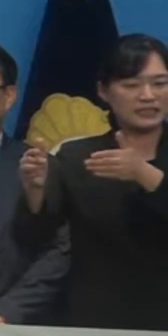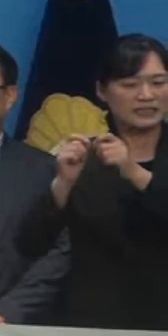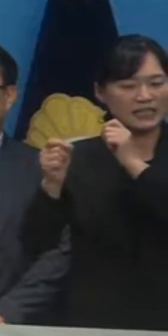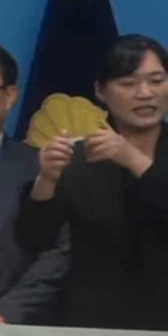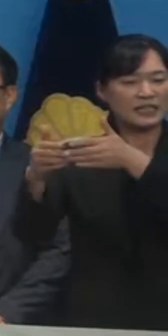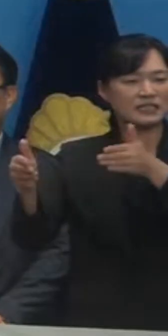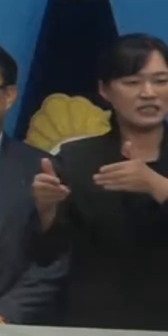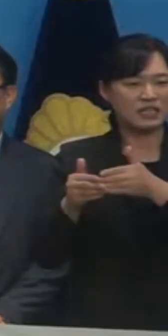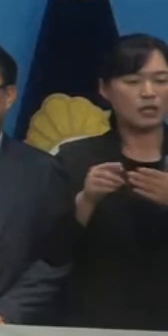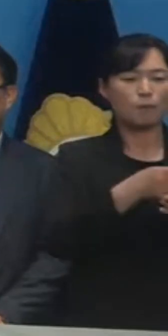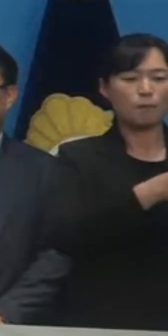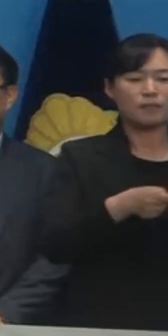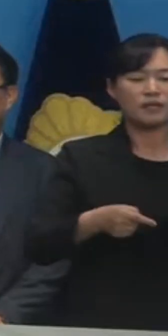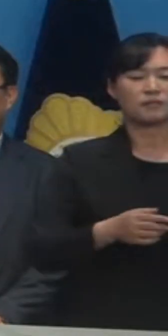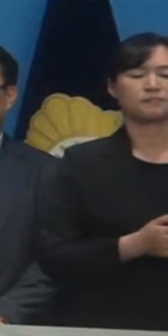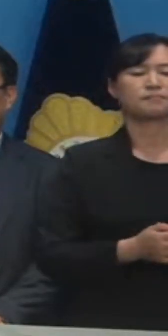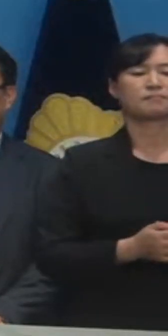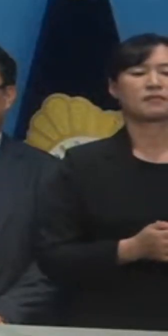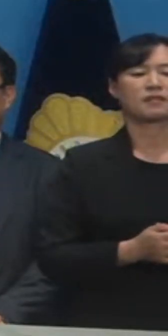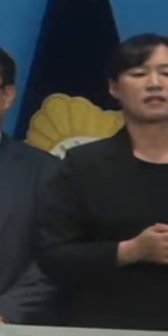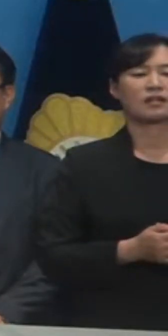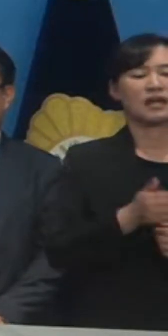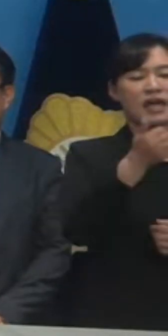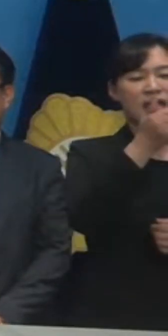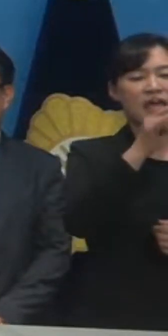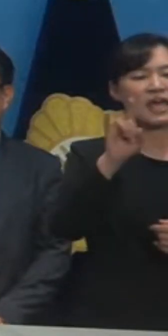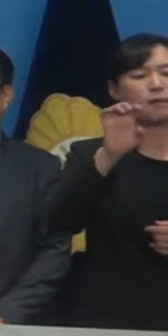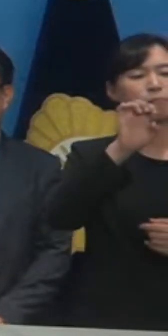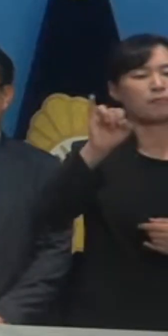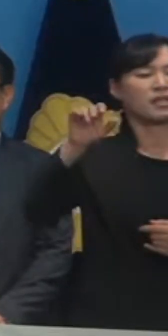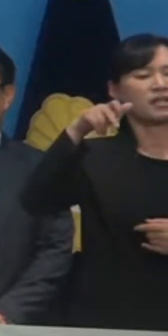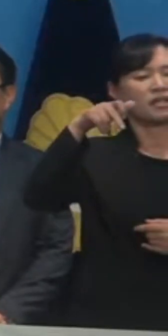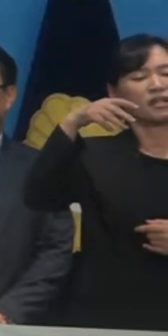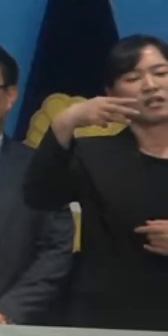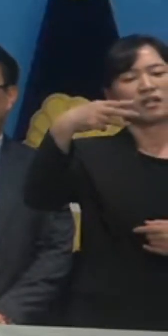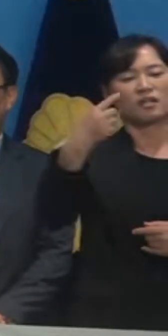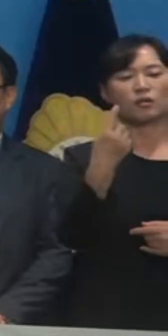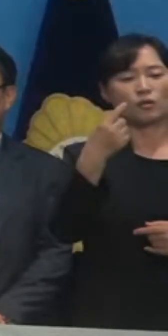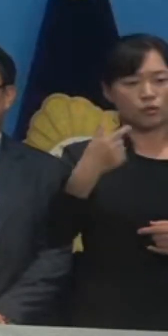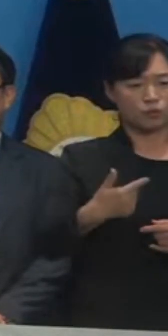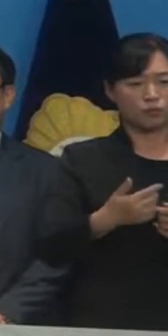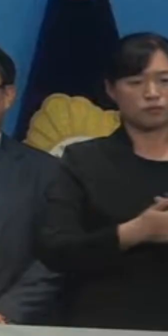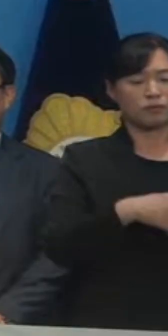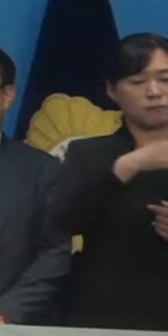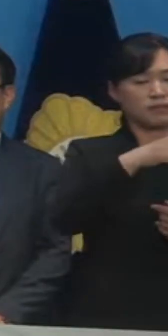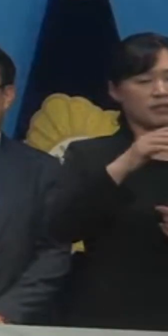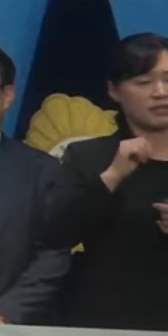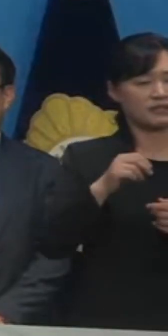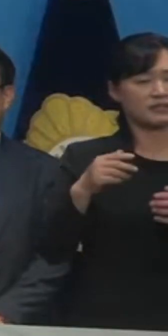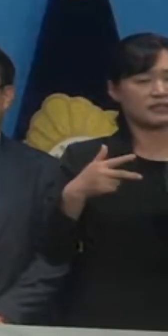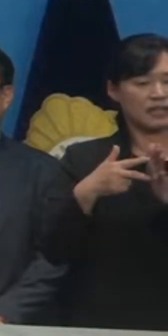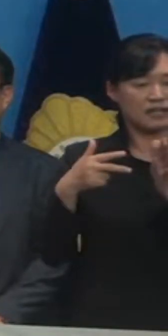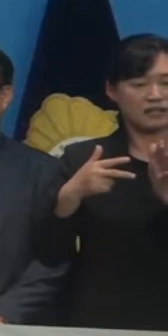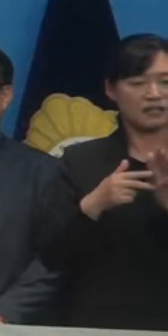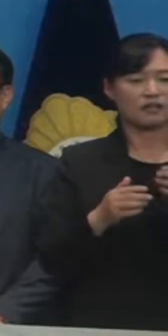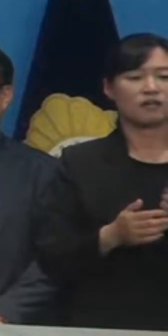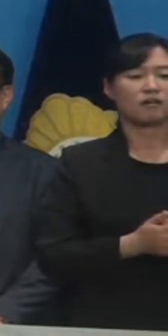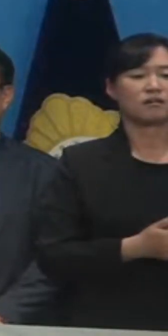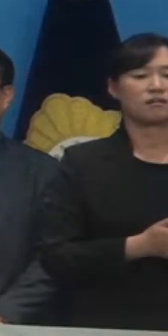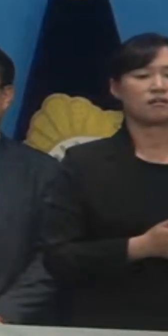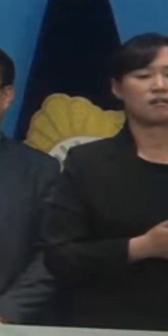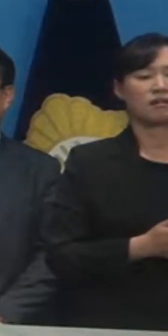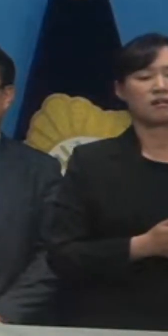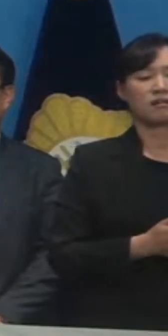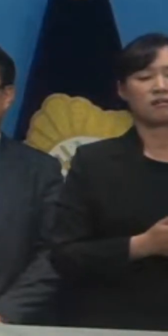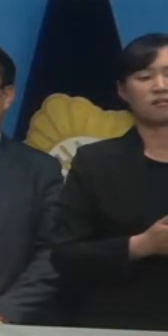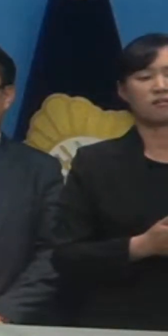명명은 다음과 같습니다. 해피런, 비바페이, LF PS 재단, 유트로월드, 아도